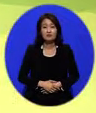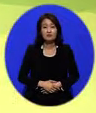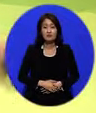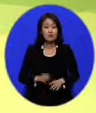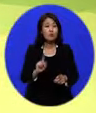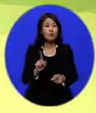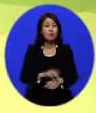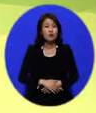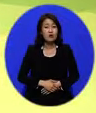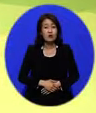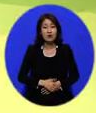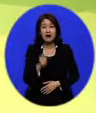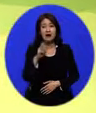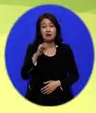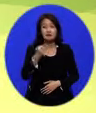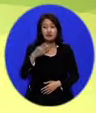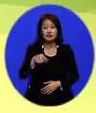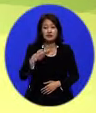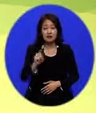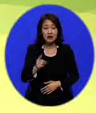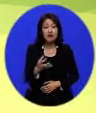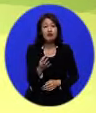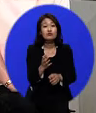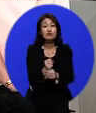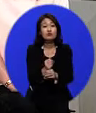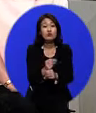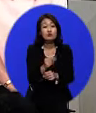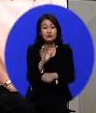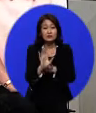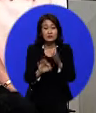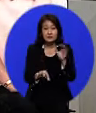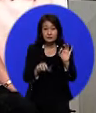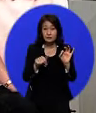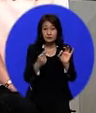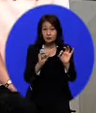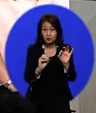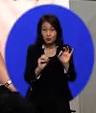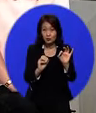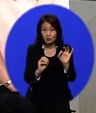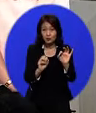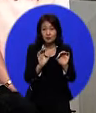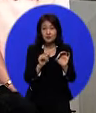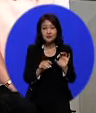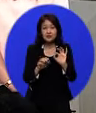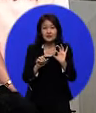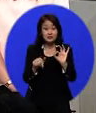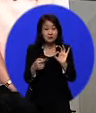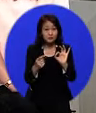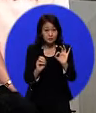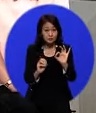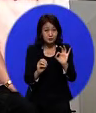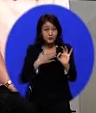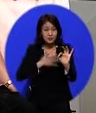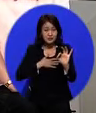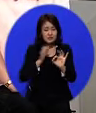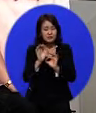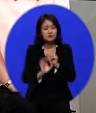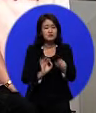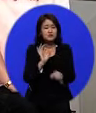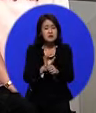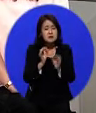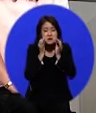큰 소리로 뭘로? 얼마나? 10공 10공이요? 네 10공.